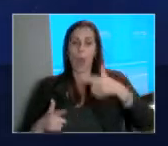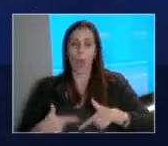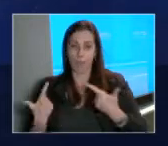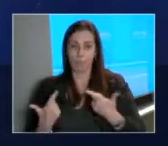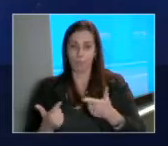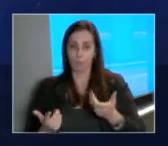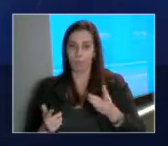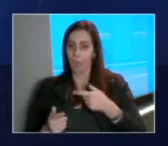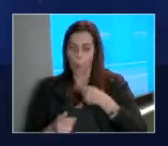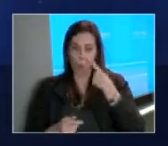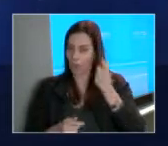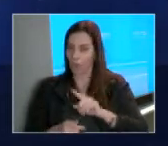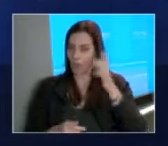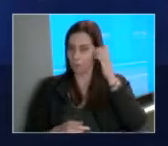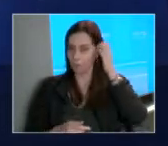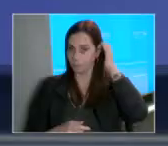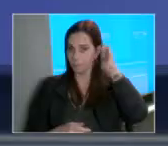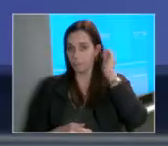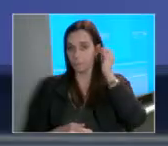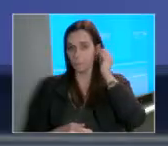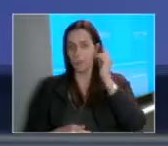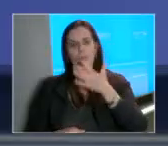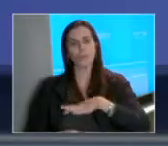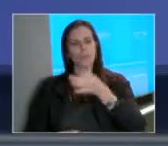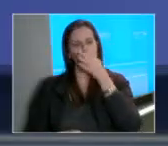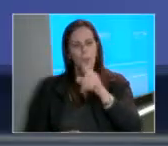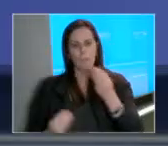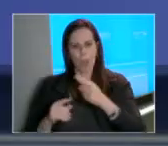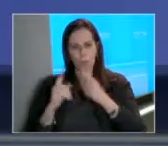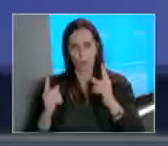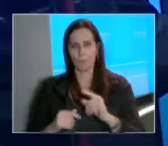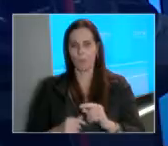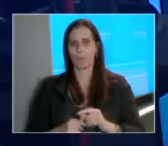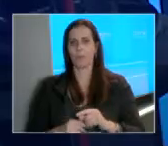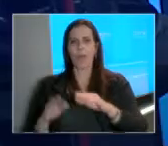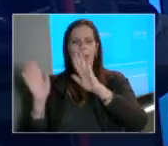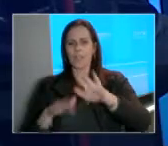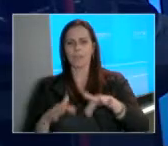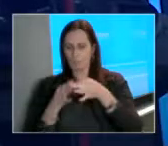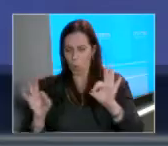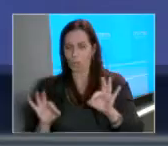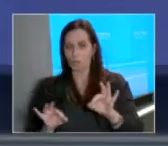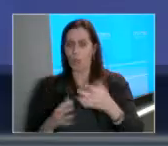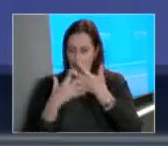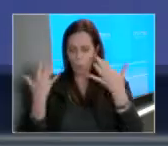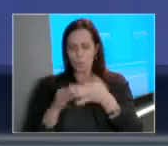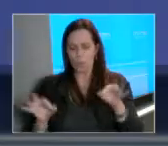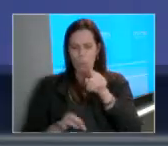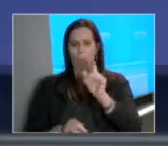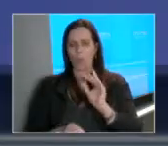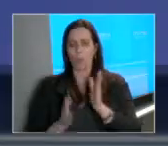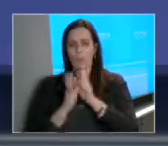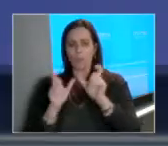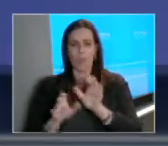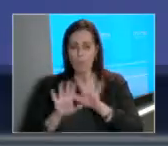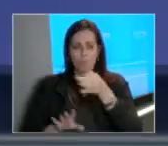ולגמרי יורידו את הסיפור, את כל הסיפורים מהשולחן לחלוטין. ואני רוצה גם ברשותך להגיד משהו אחר, כאילו, כן. אז מי שמותר לו, ברור שמותר לו,